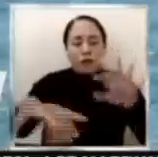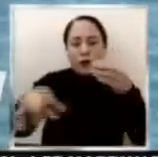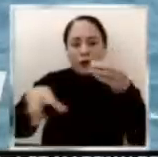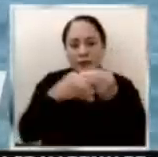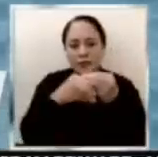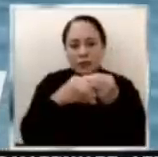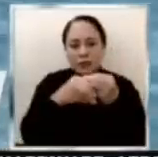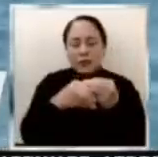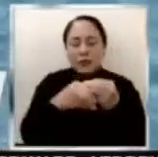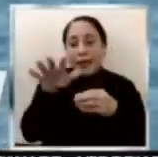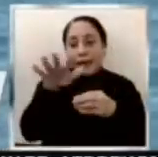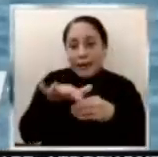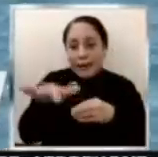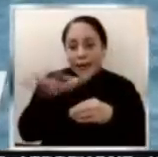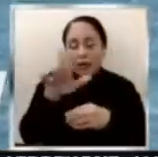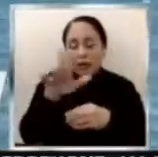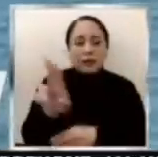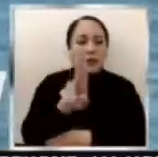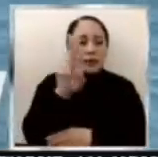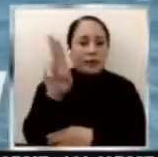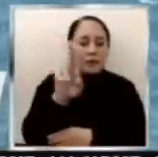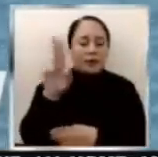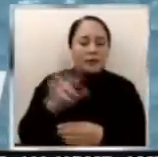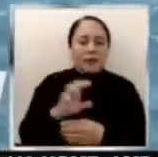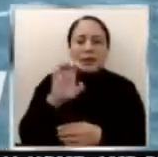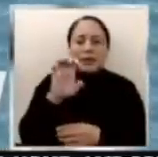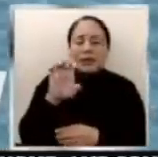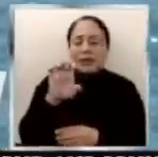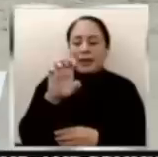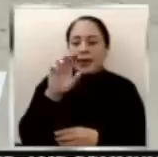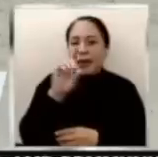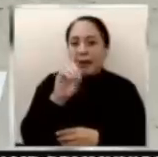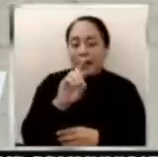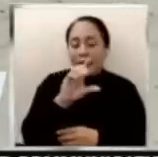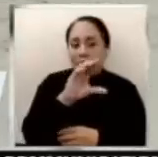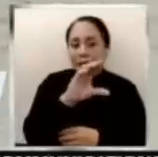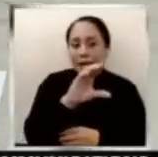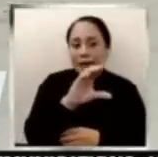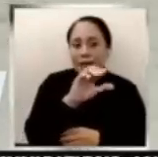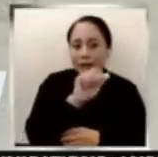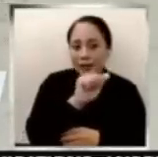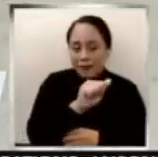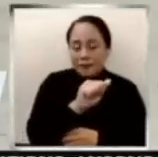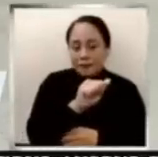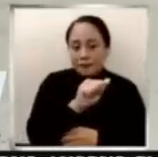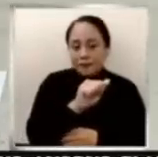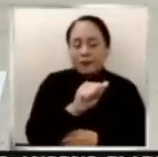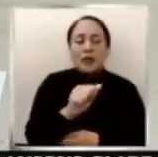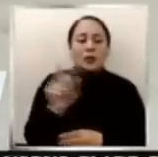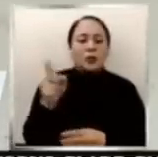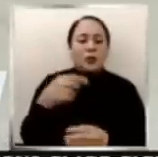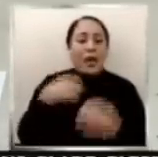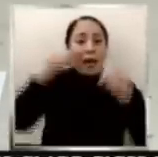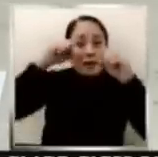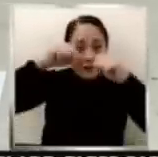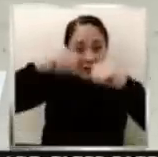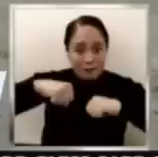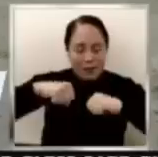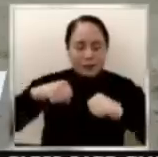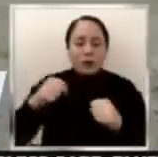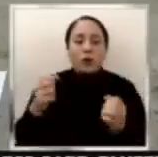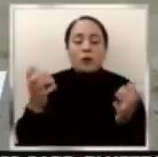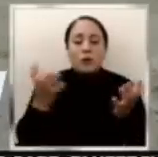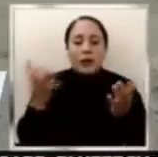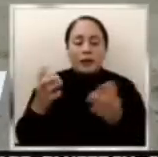na gagamitin sa ilalim ng Enhanced Defense Cooperation Agreement. Ito yung kasunduan kung saan pinapayagan ng